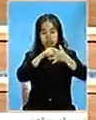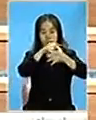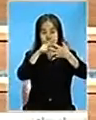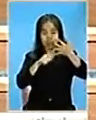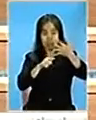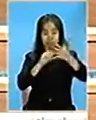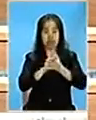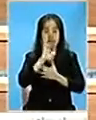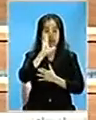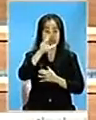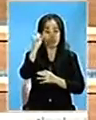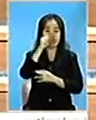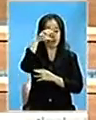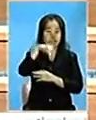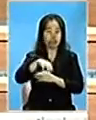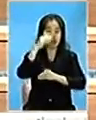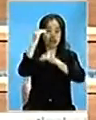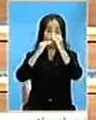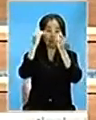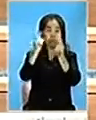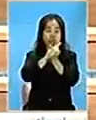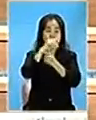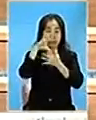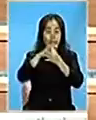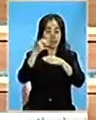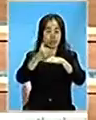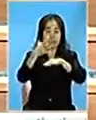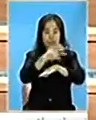ที่สภาพัฒนาการเมืองได้เขียนมาไว้นั้นนับว่าเป็นสิ่งที่ดีครับ